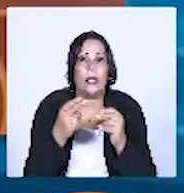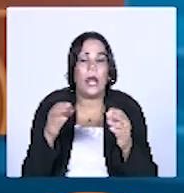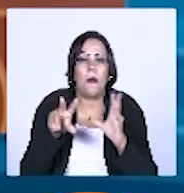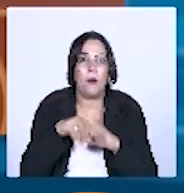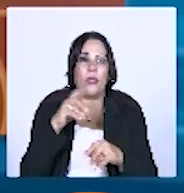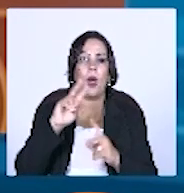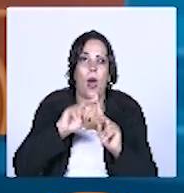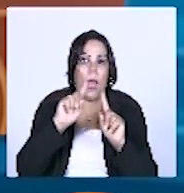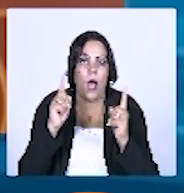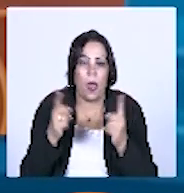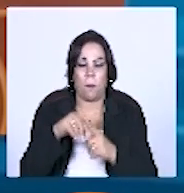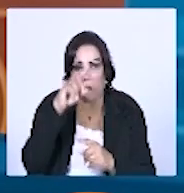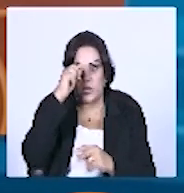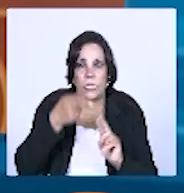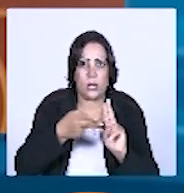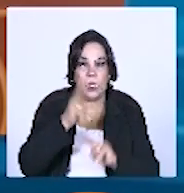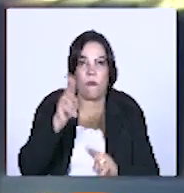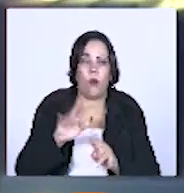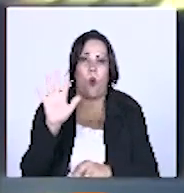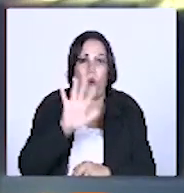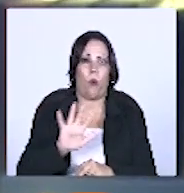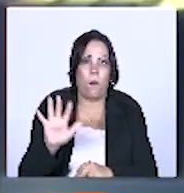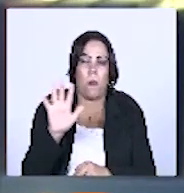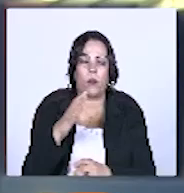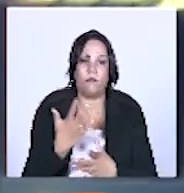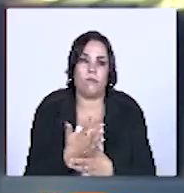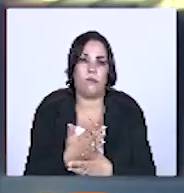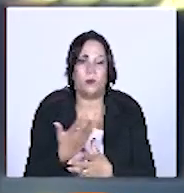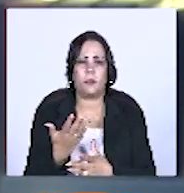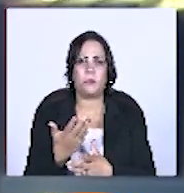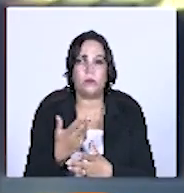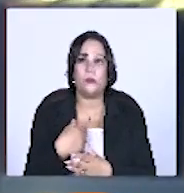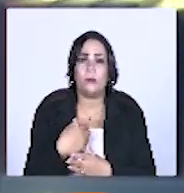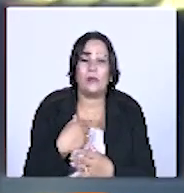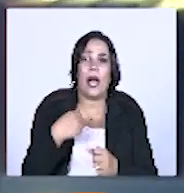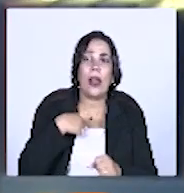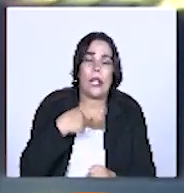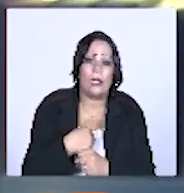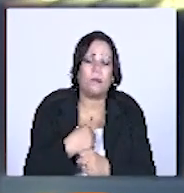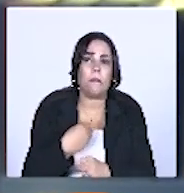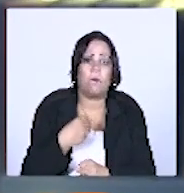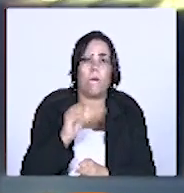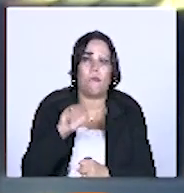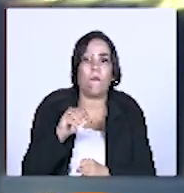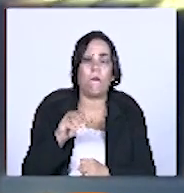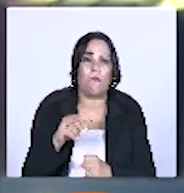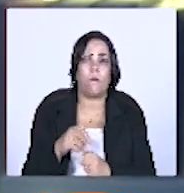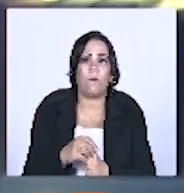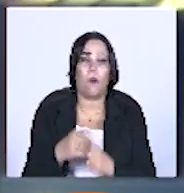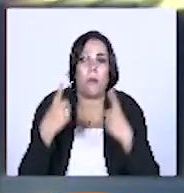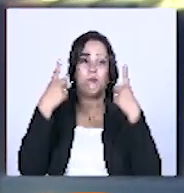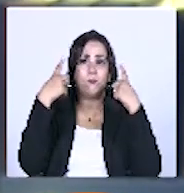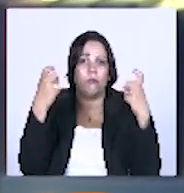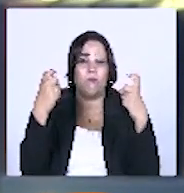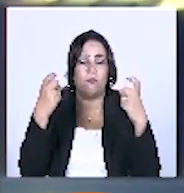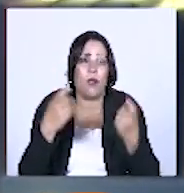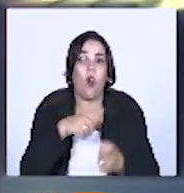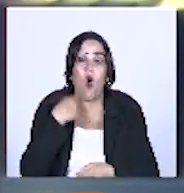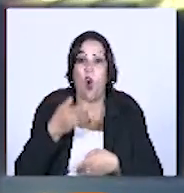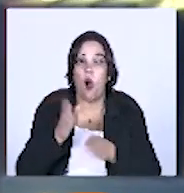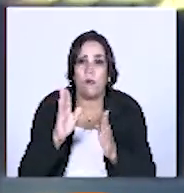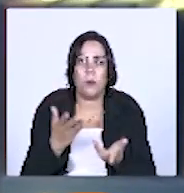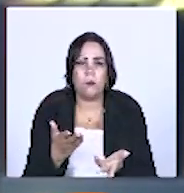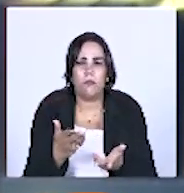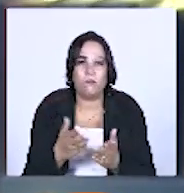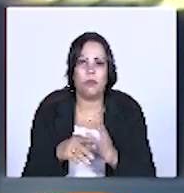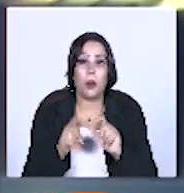تسافر دول اوروبا مثلا يعني استخدام الوسائل النقل الخاصه دي مسائل مش